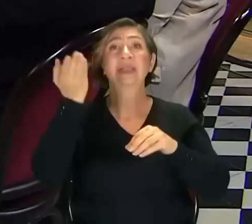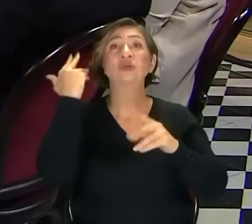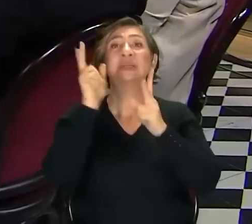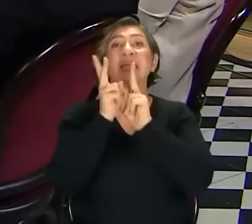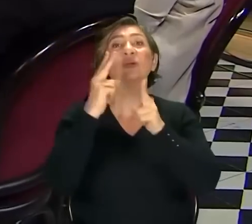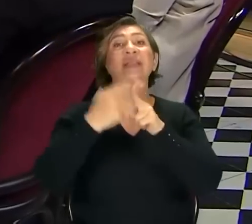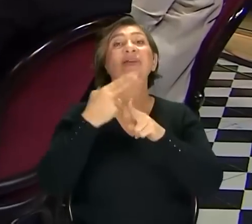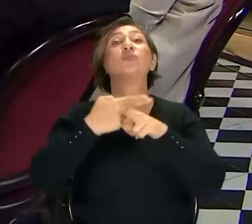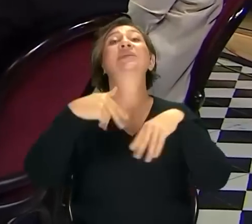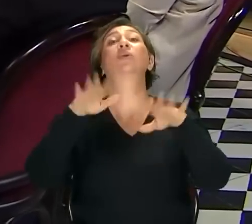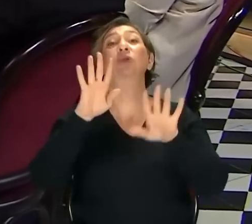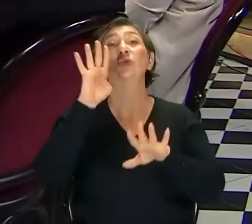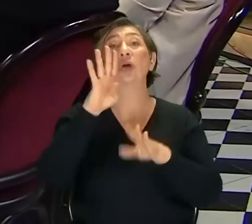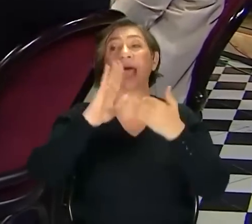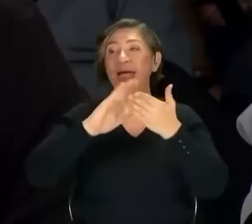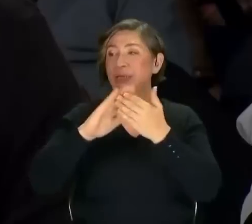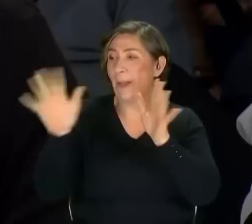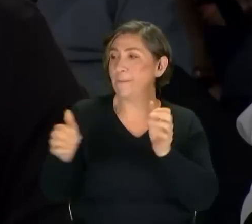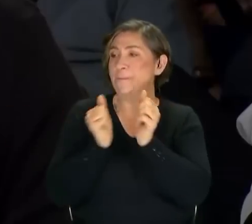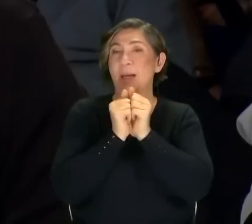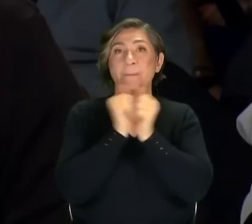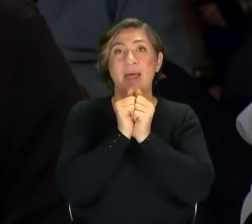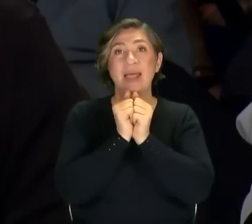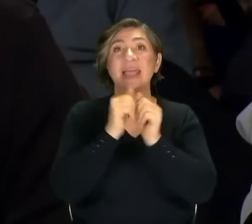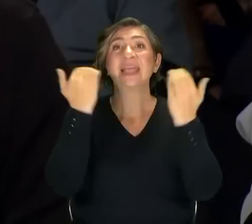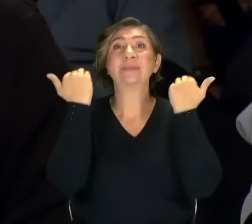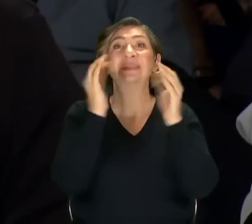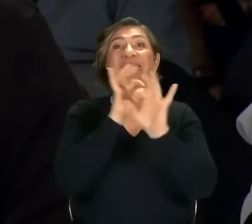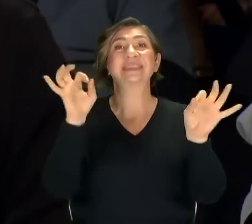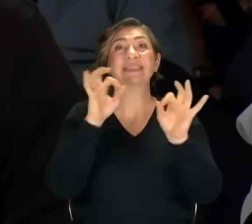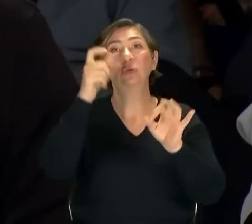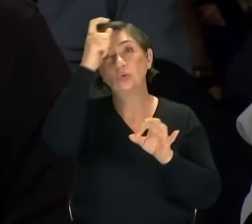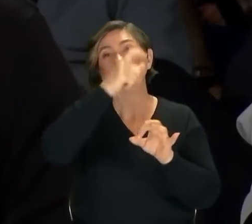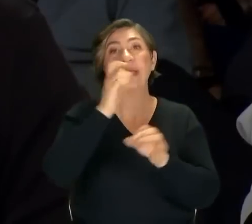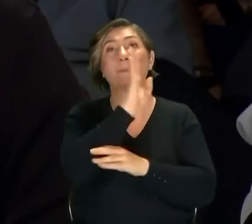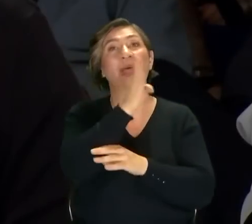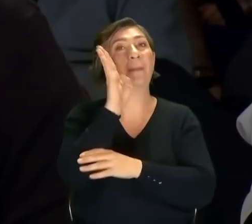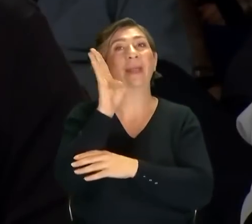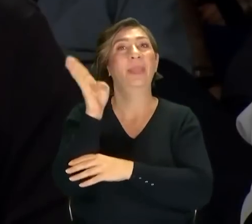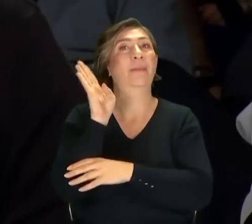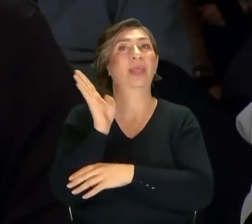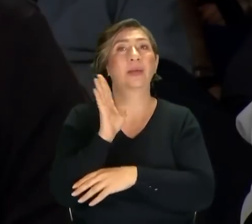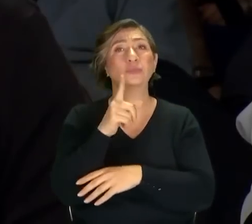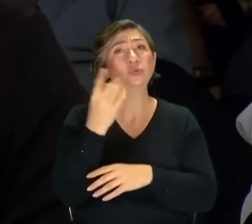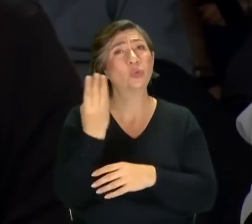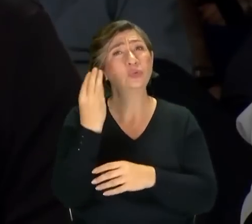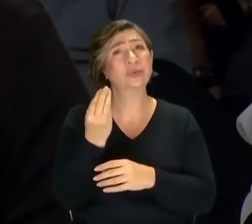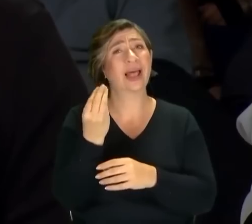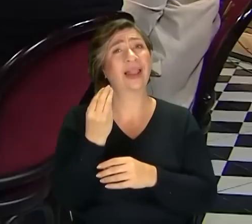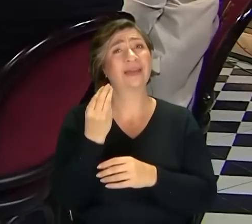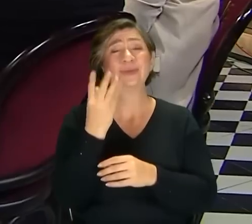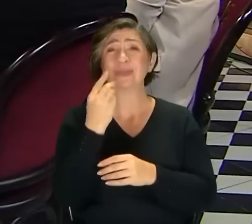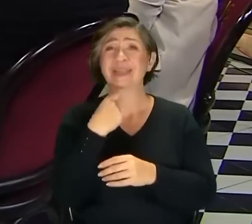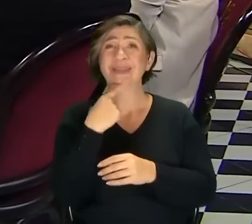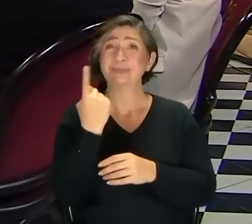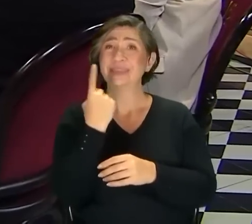tiyatro tecrübesi yaşamamış 4 arkadaşımla birlikte kimsesiz çocuklar için Türkiye'yi dolaştık. Dolaştık. Bu çok idealist ve çok